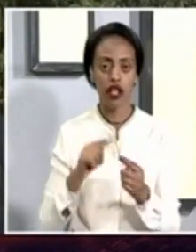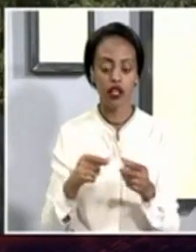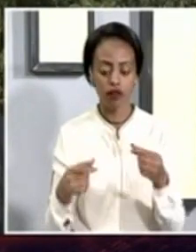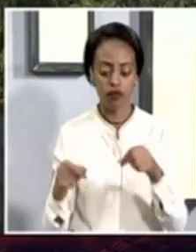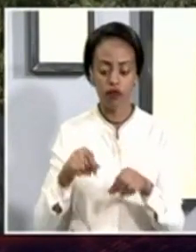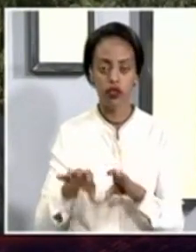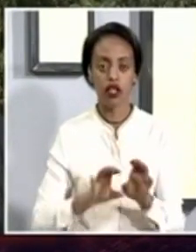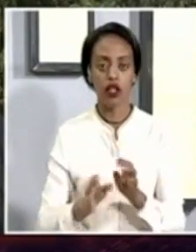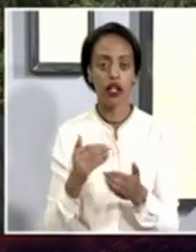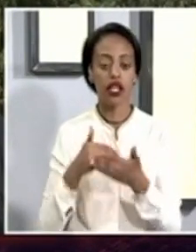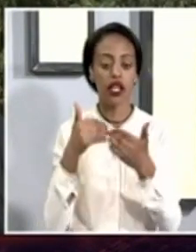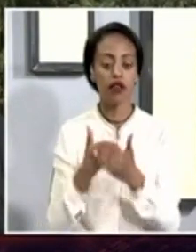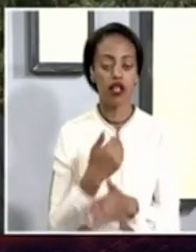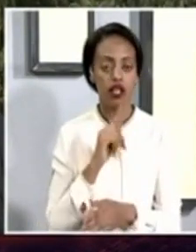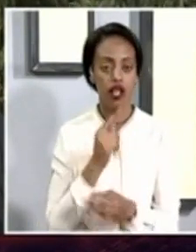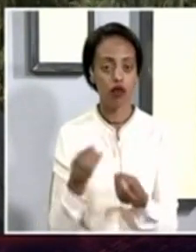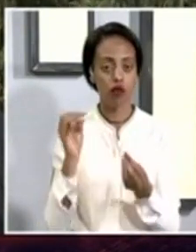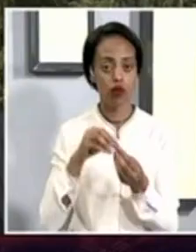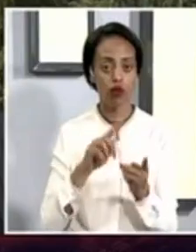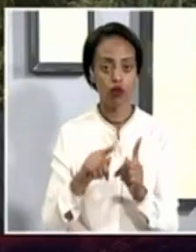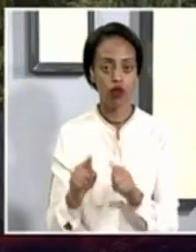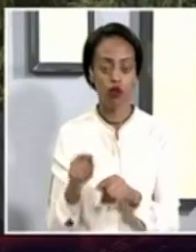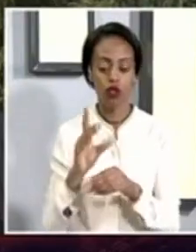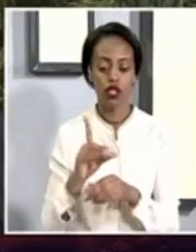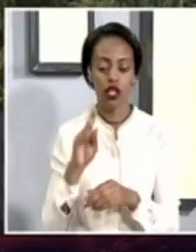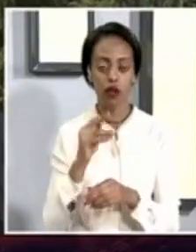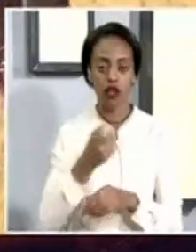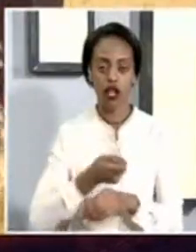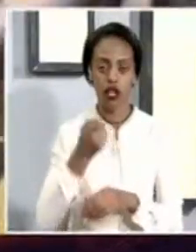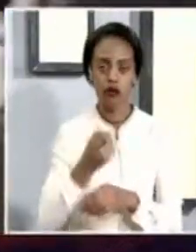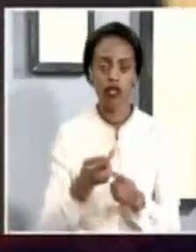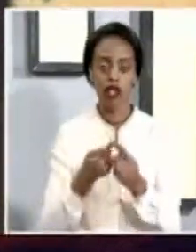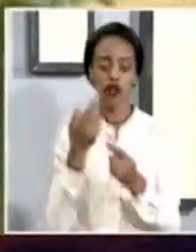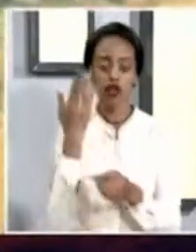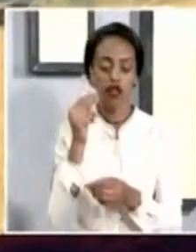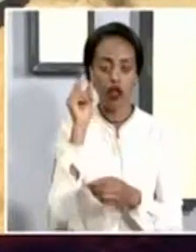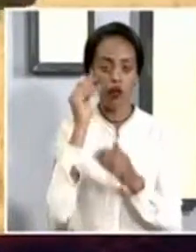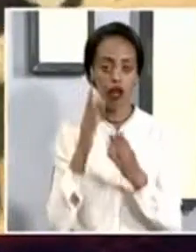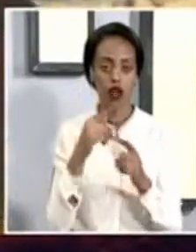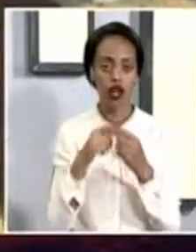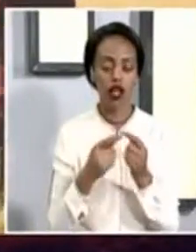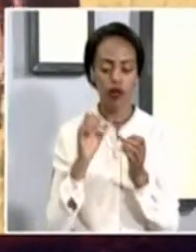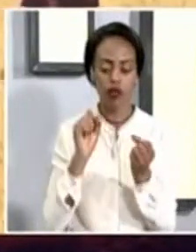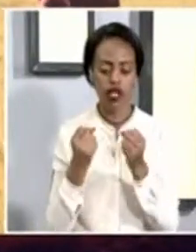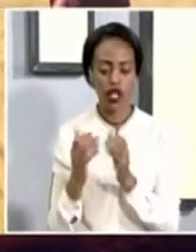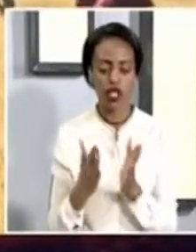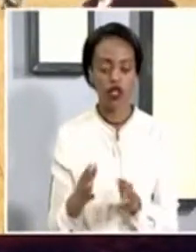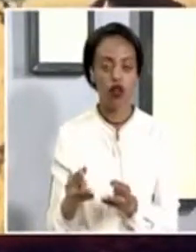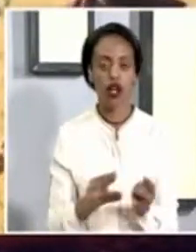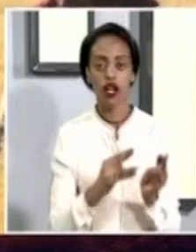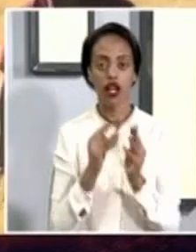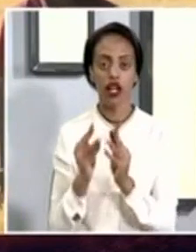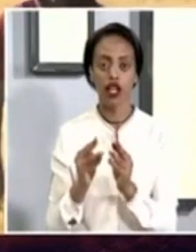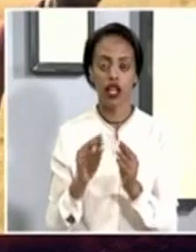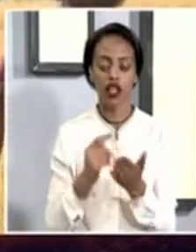እናብፅሕና ኢና ዘለና ካብዚ ብተወሳኺ እውን እቲ ኬሚካል ንምንፃግ ካብቲ ዝነበረ ባህላዊ ኣካየዳ ብሳይነሳዊ ኣካየዳ